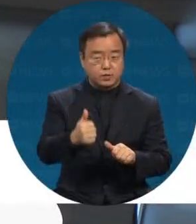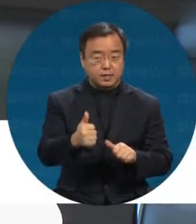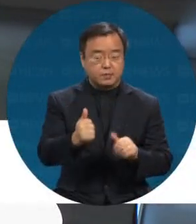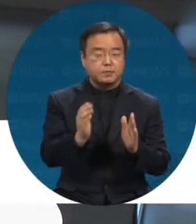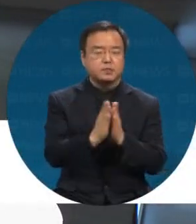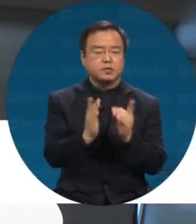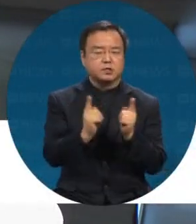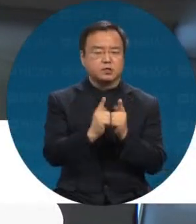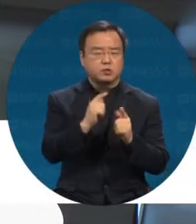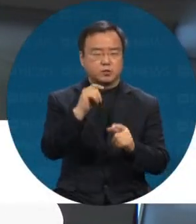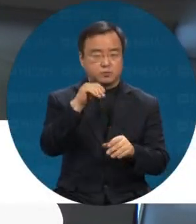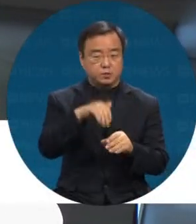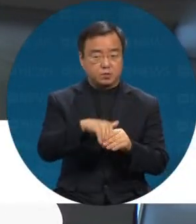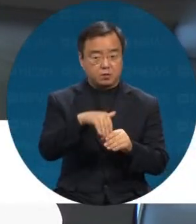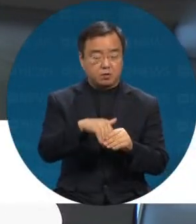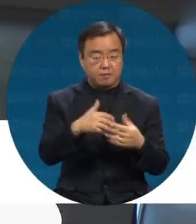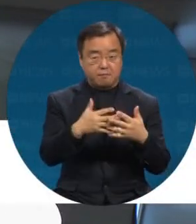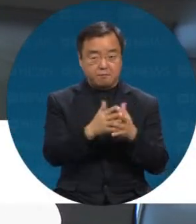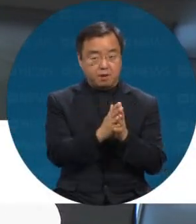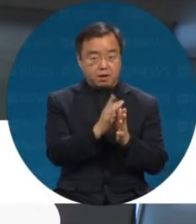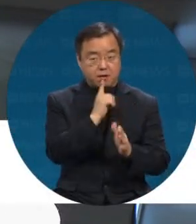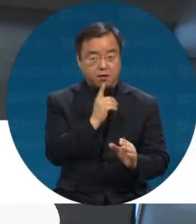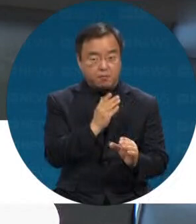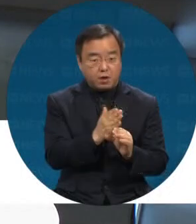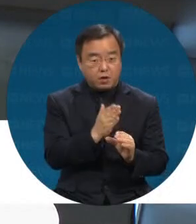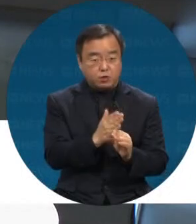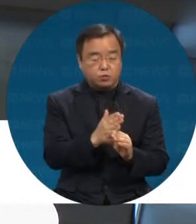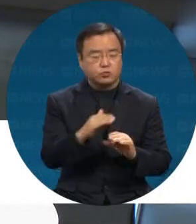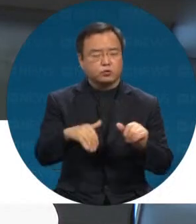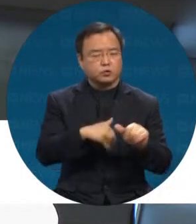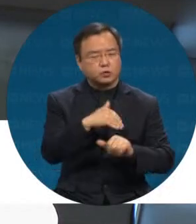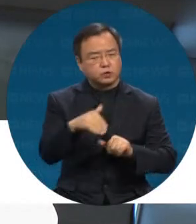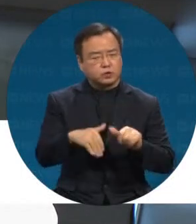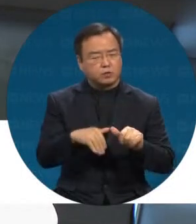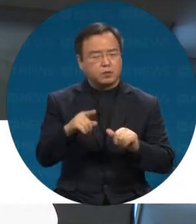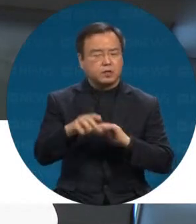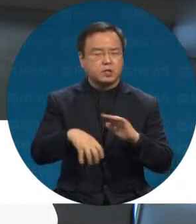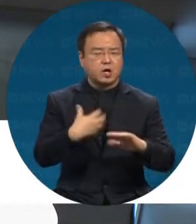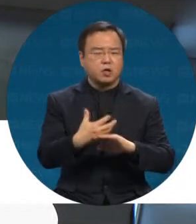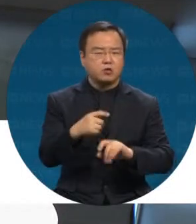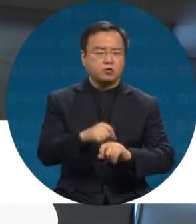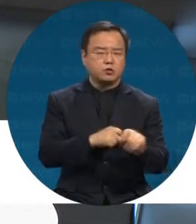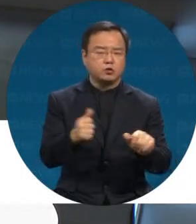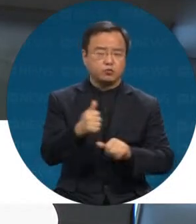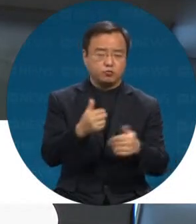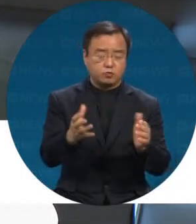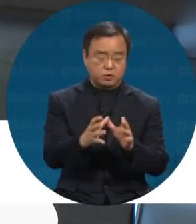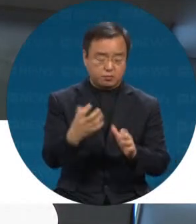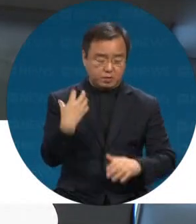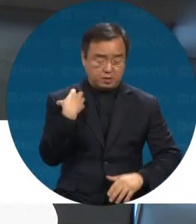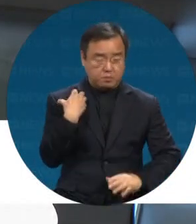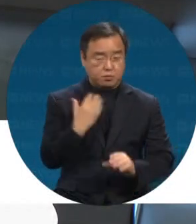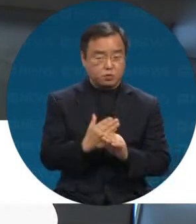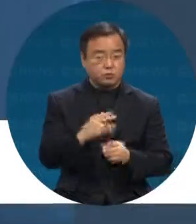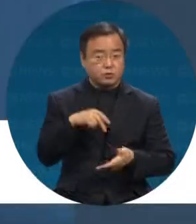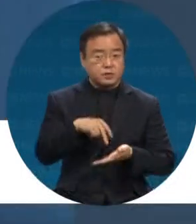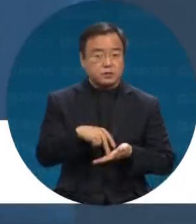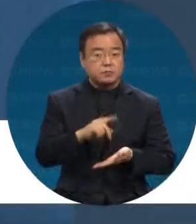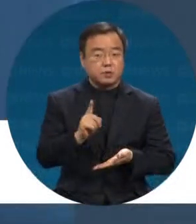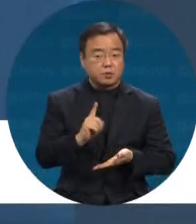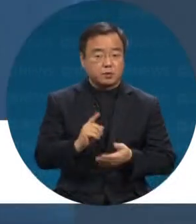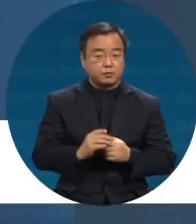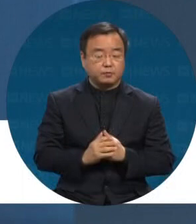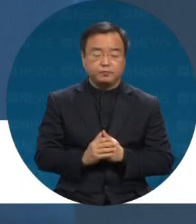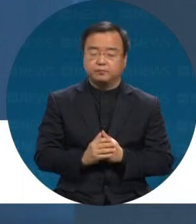지금 교육감 협의회에서 직선제 개편 특이 위원장도 맡고 계시는데 이에 대한 생각이 어떠십니까 예